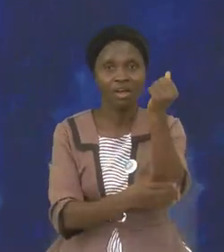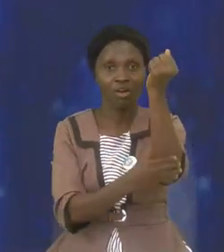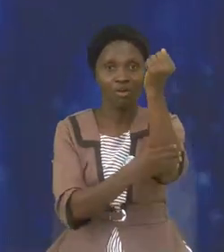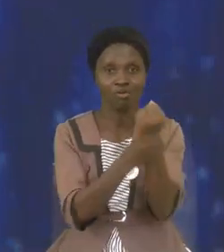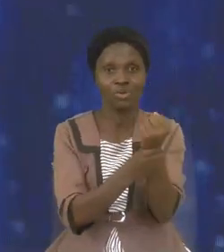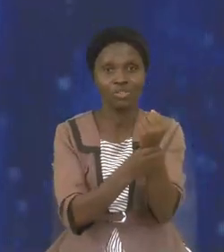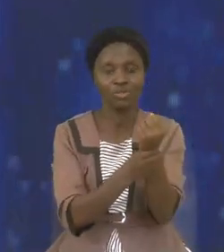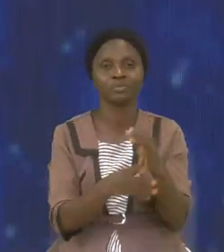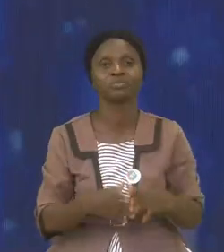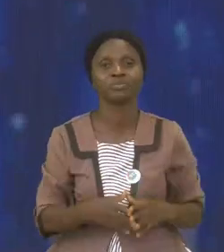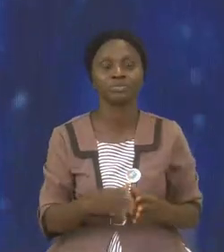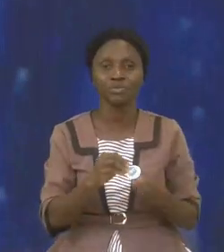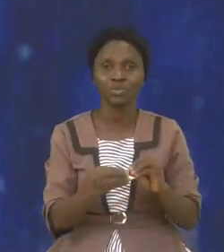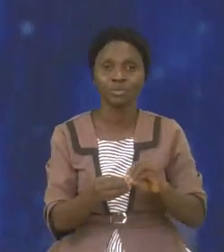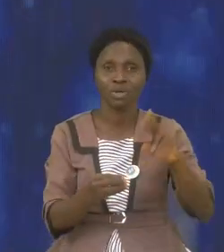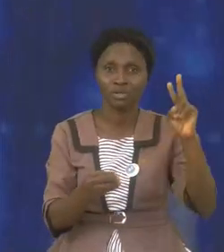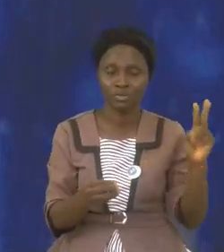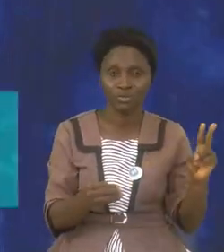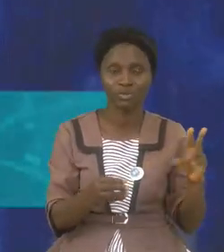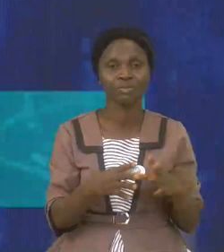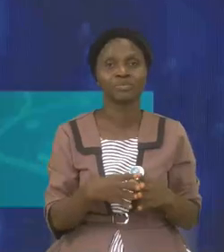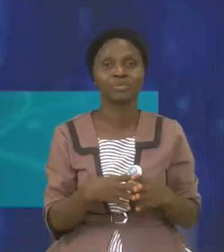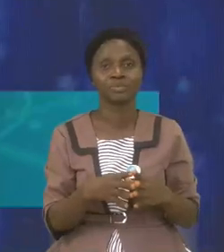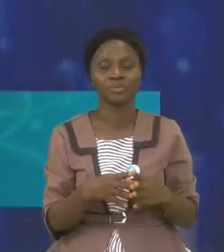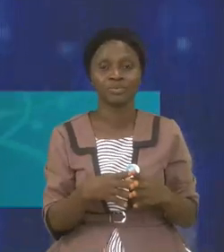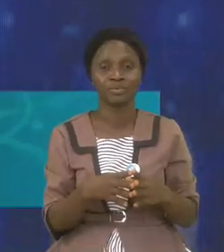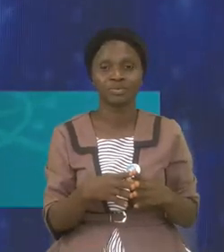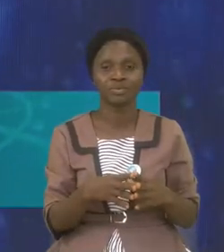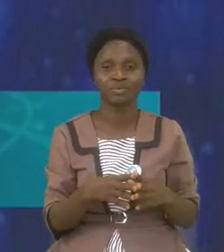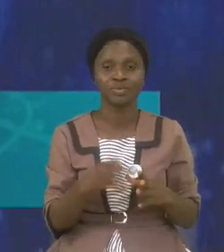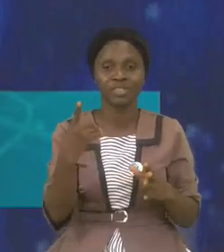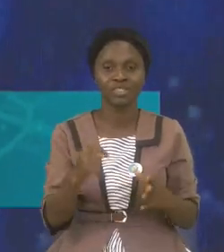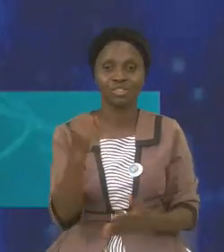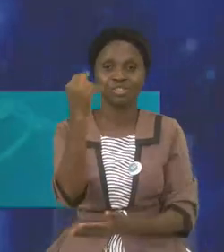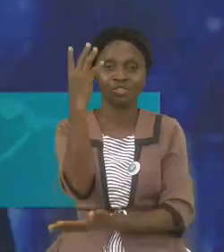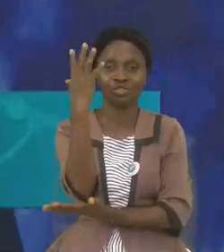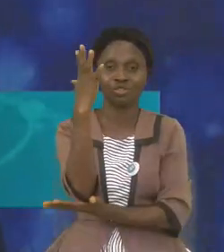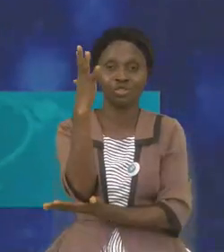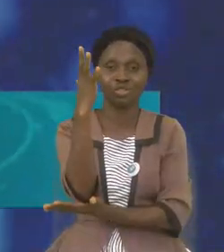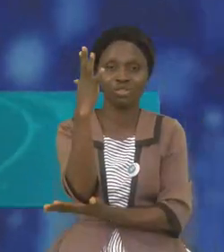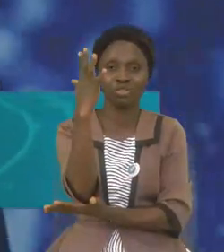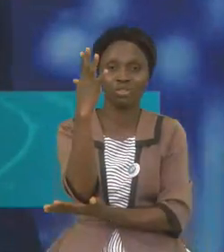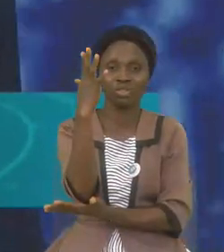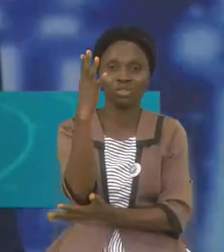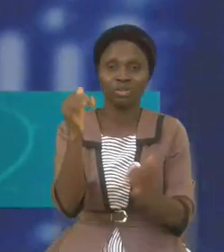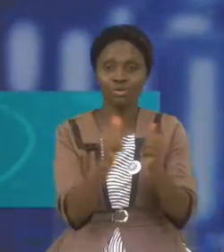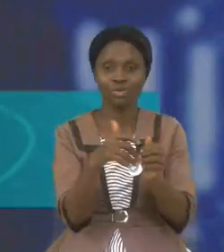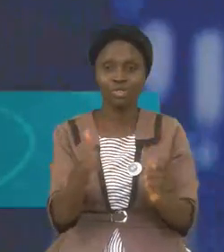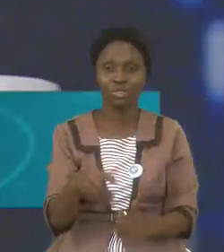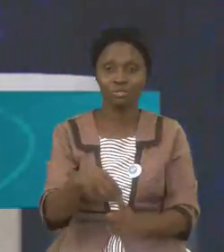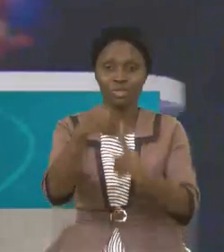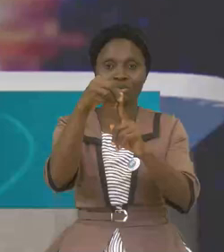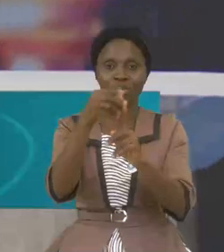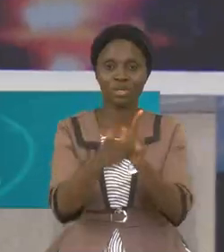d'un roi orgueilleux après l'humiliation de l'arbre d'une rigueur